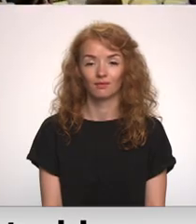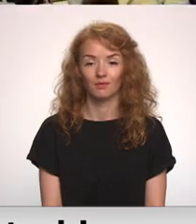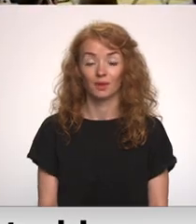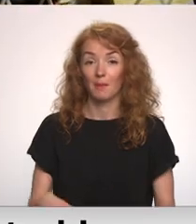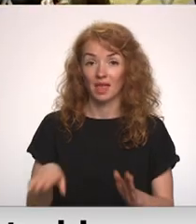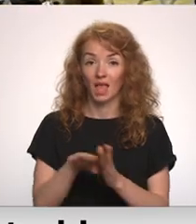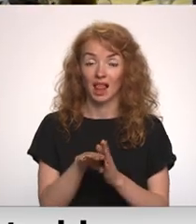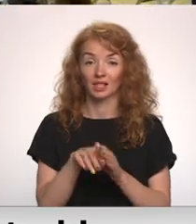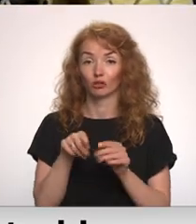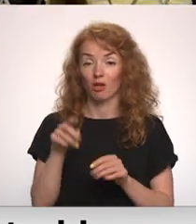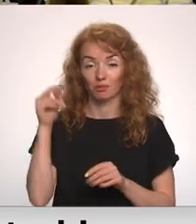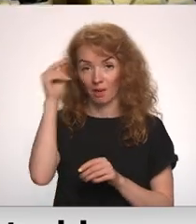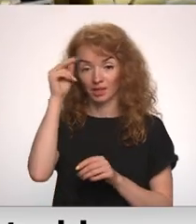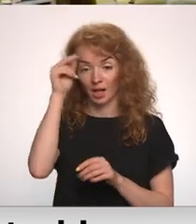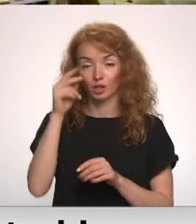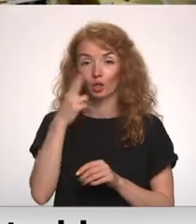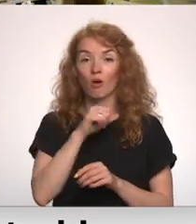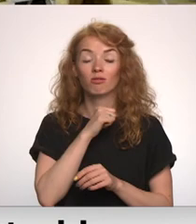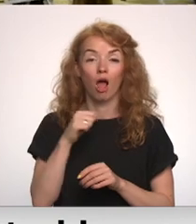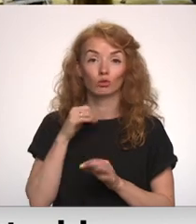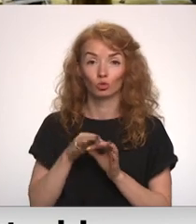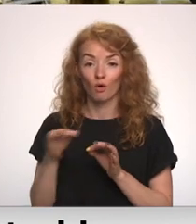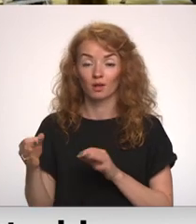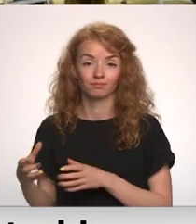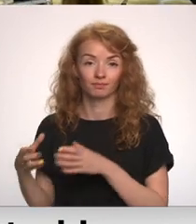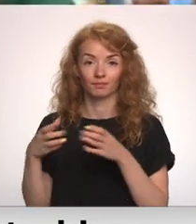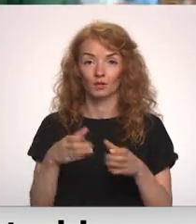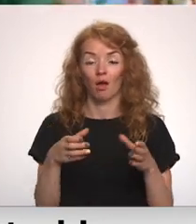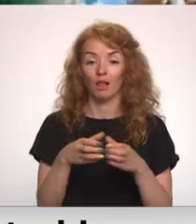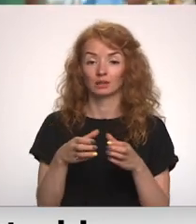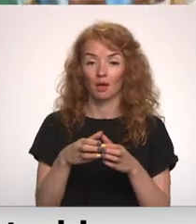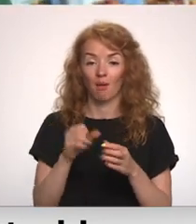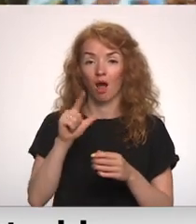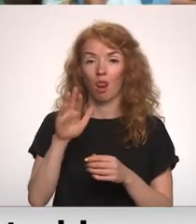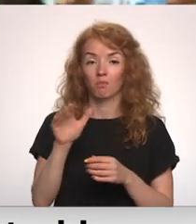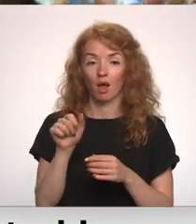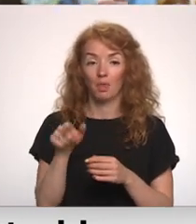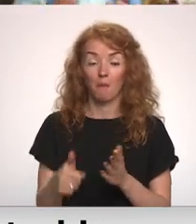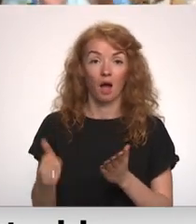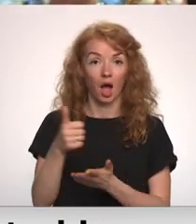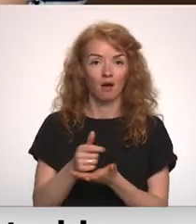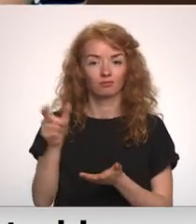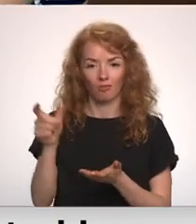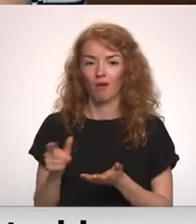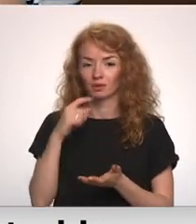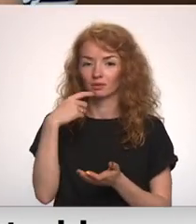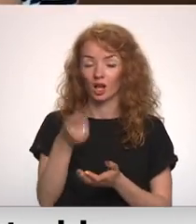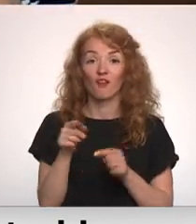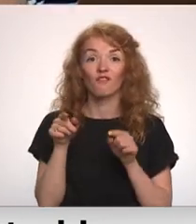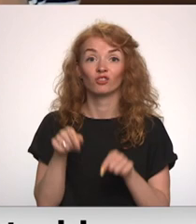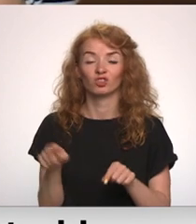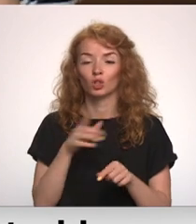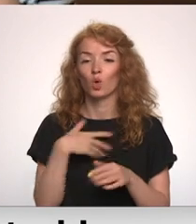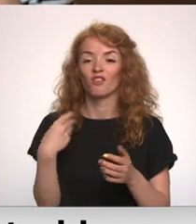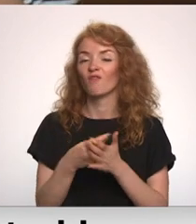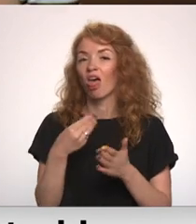Piedalīties akapella meistarklasēs no Talsu novada ieradies vokālais ansamblis Alba. Tā pārstāve RTV atzīst, ka viņiem šis ir